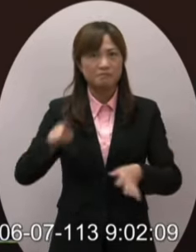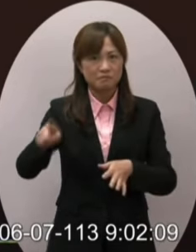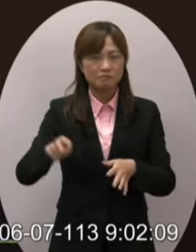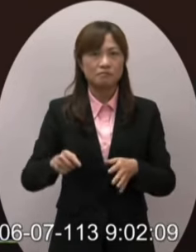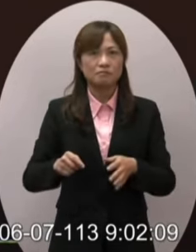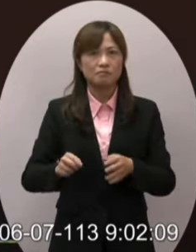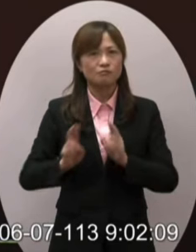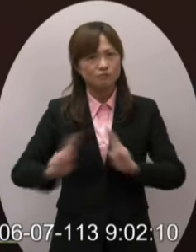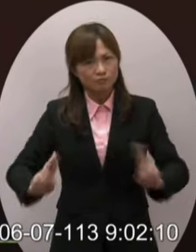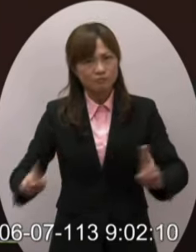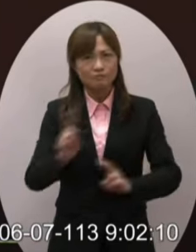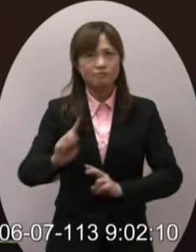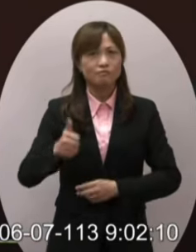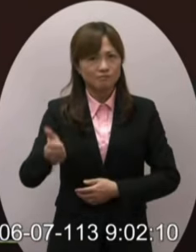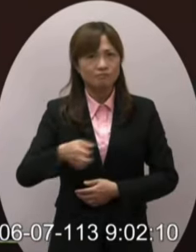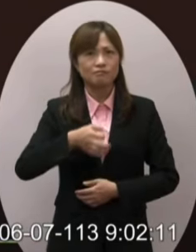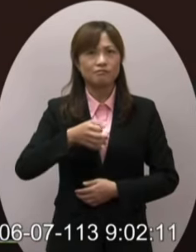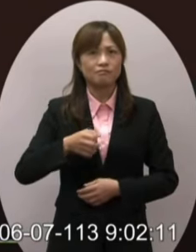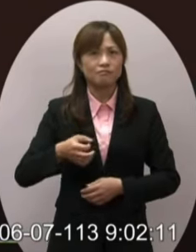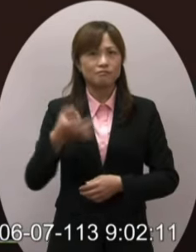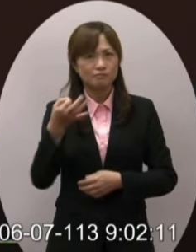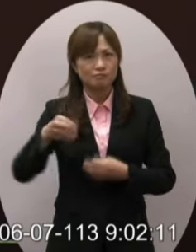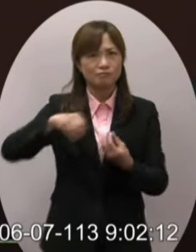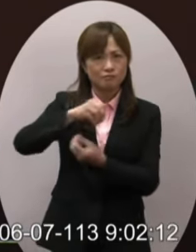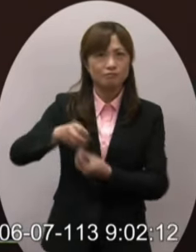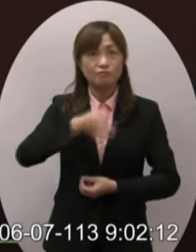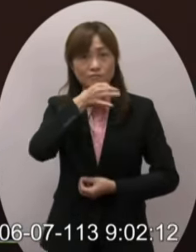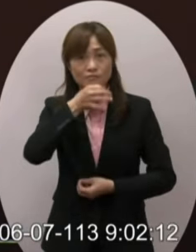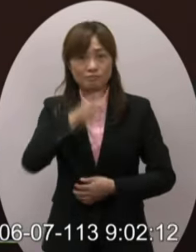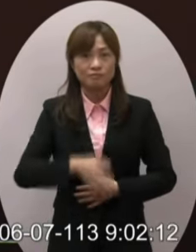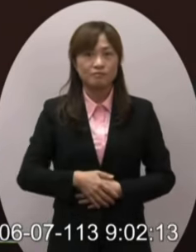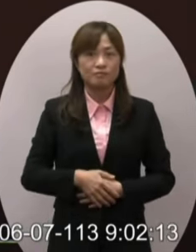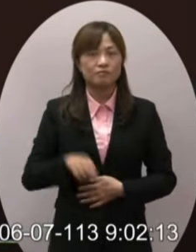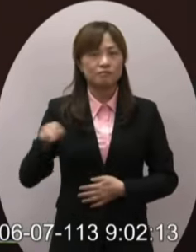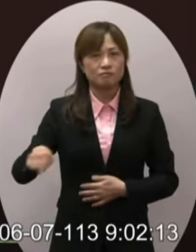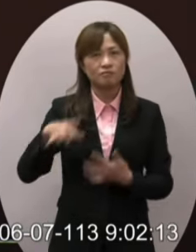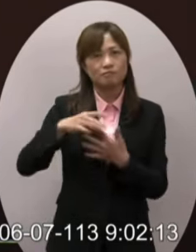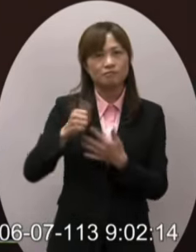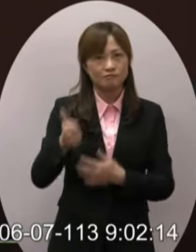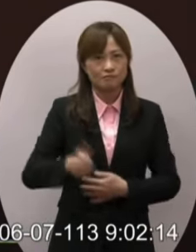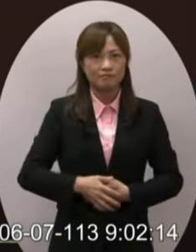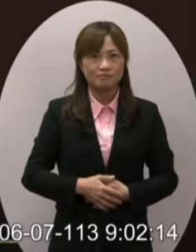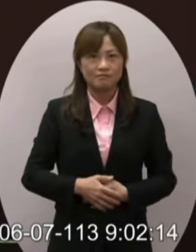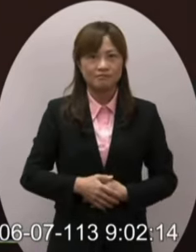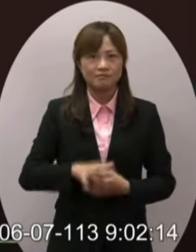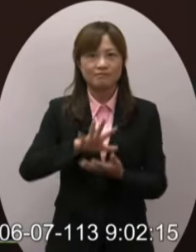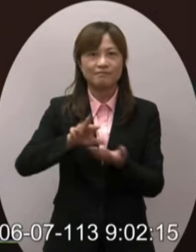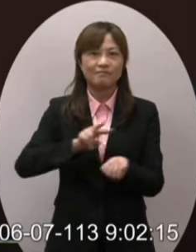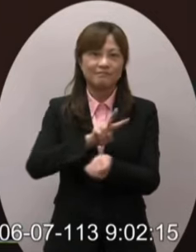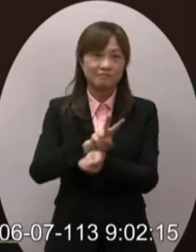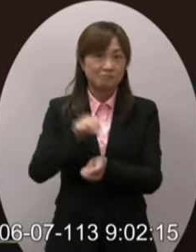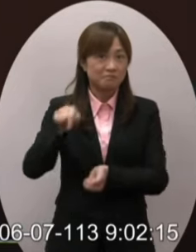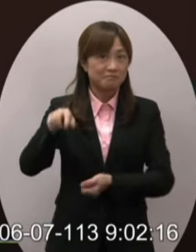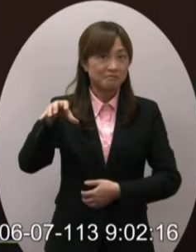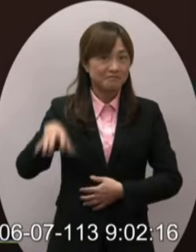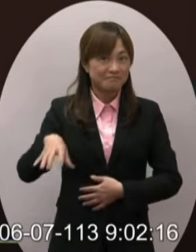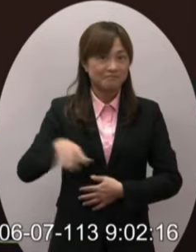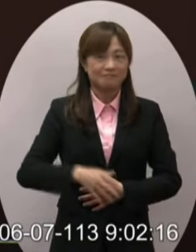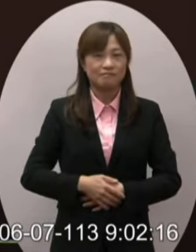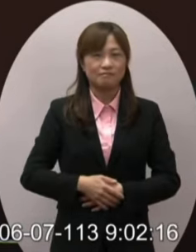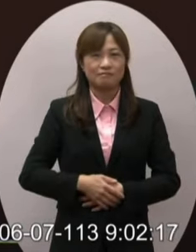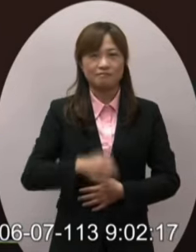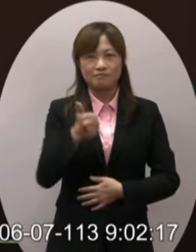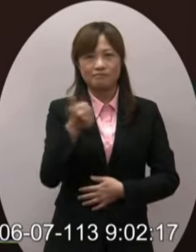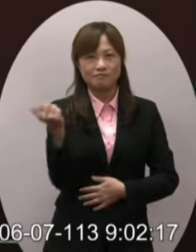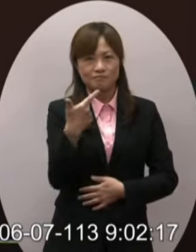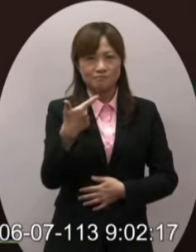as well as land. So Yunlin is your perfect choice. 云林县呢是有六大优势，